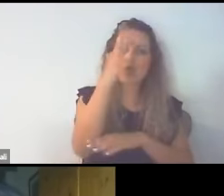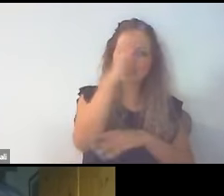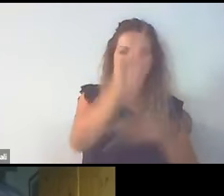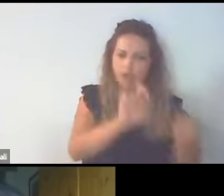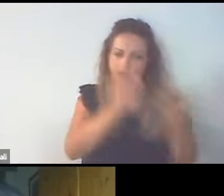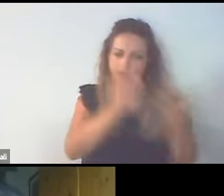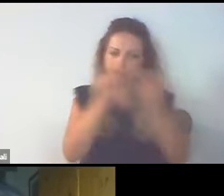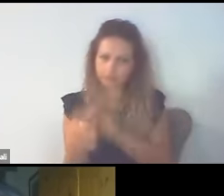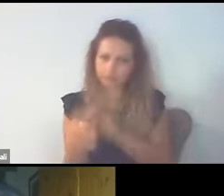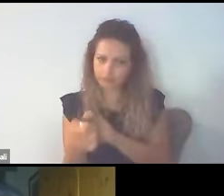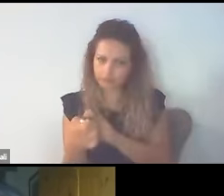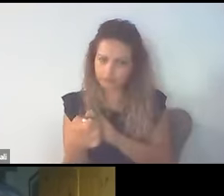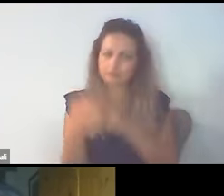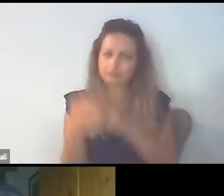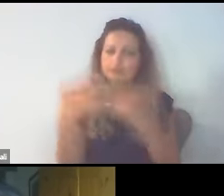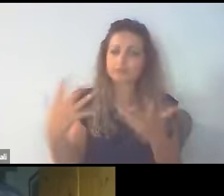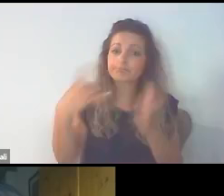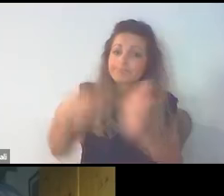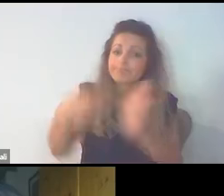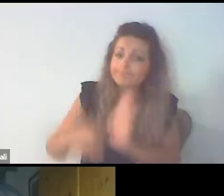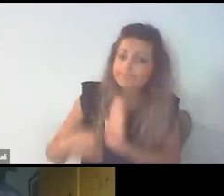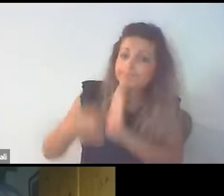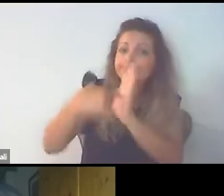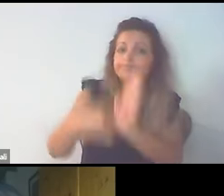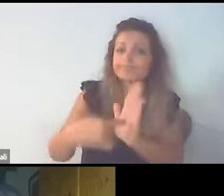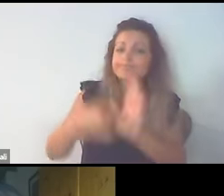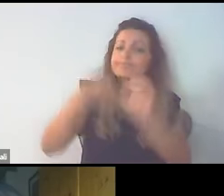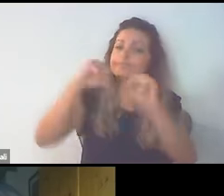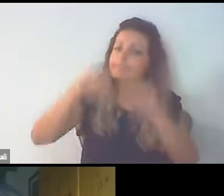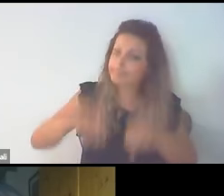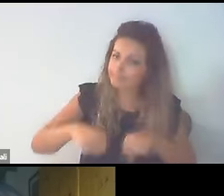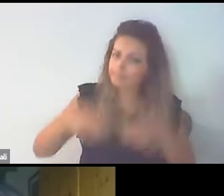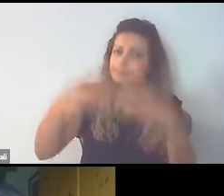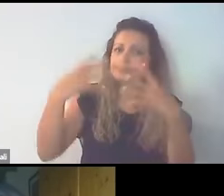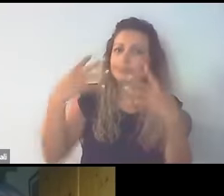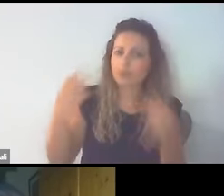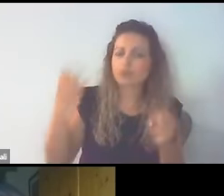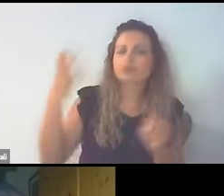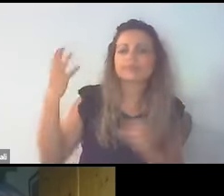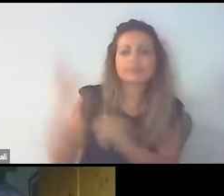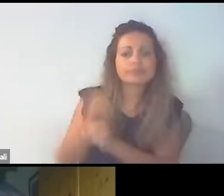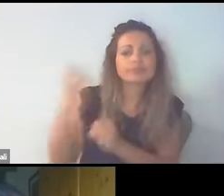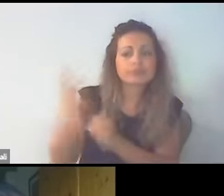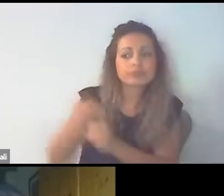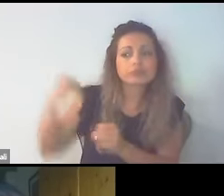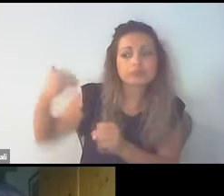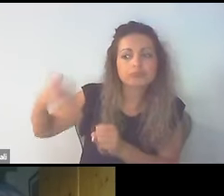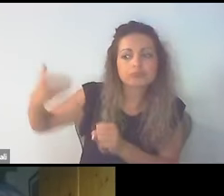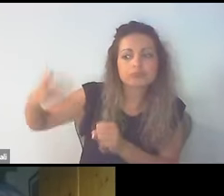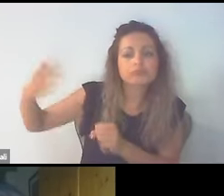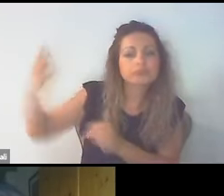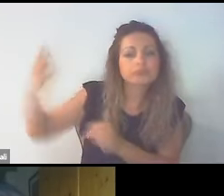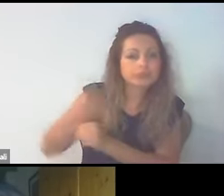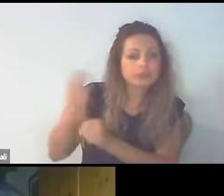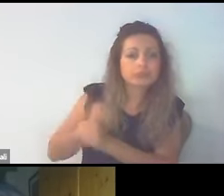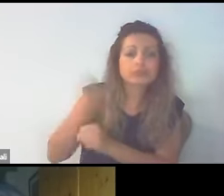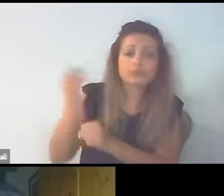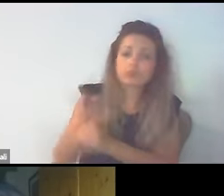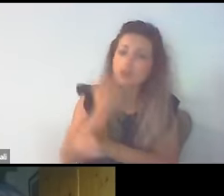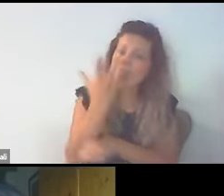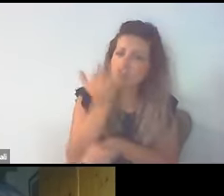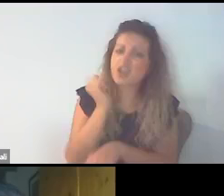συνένεσης, αναδεικνύοντας ότι ενώ έχουμε κερδίσει πολλά πράγματα, την ίδια στιγμή μένει να κάνουμε